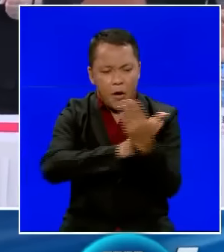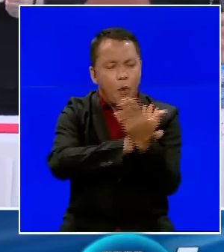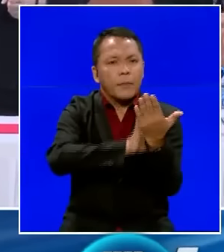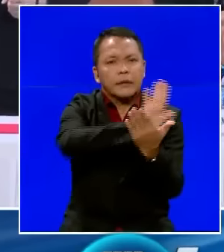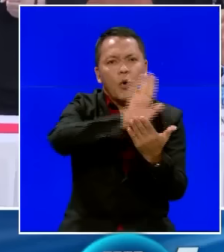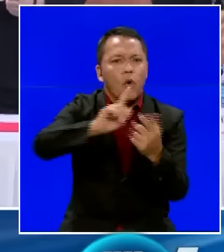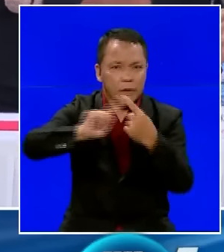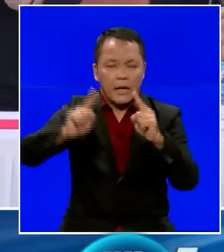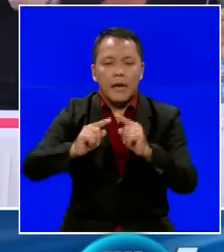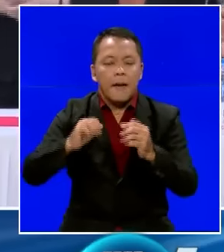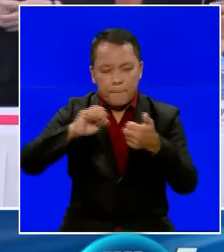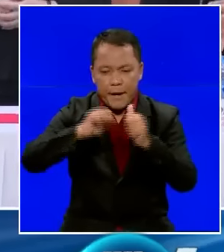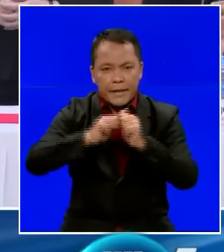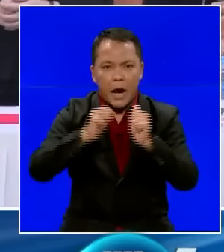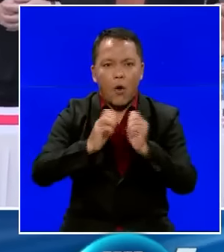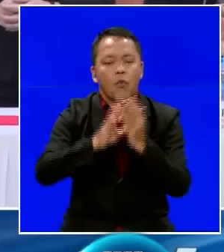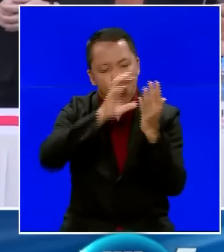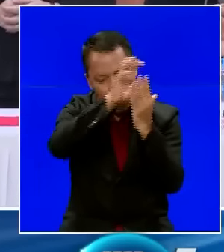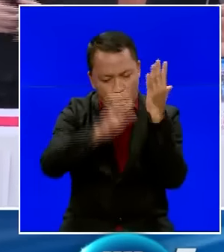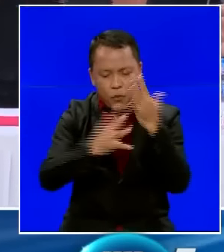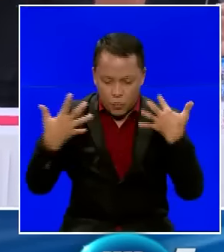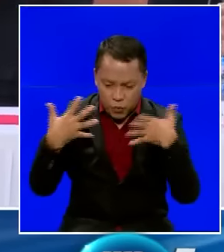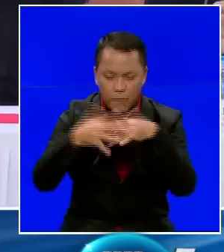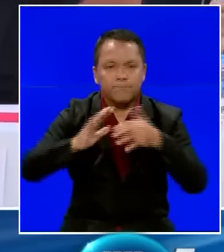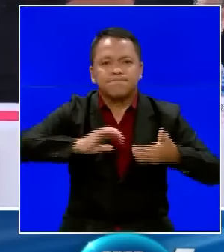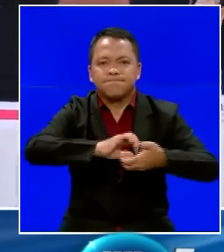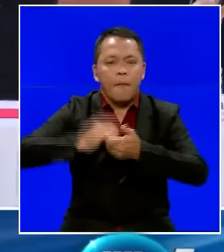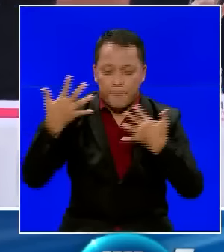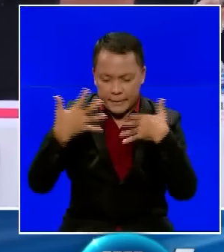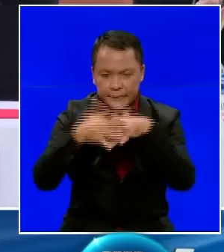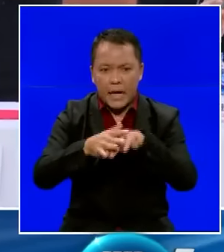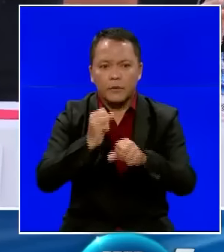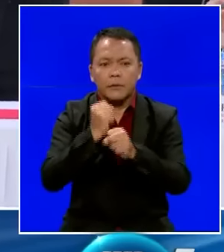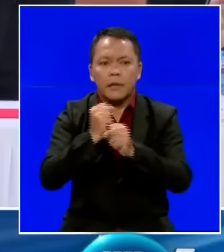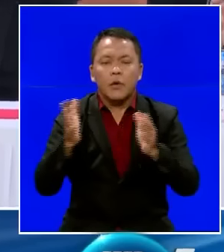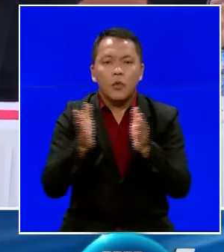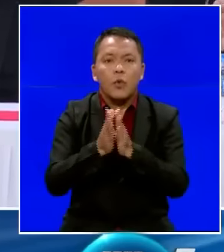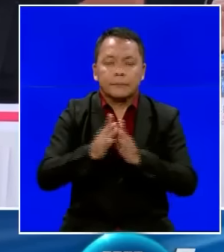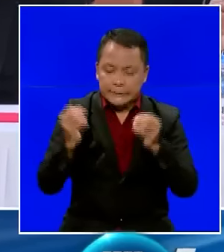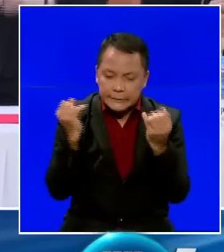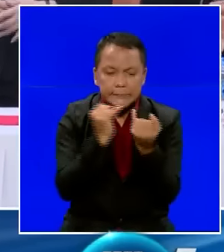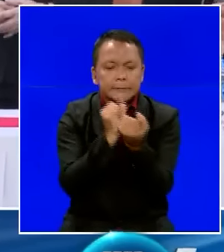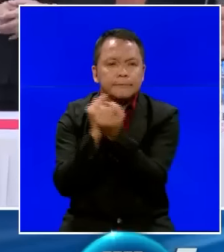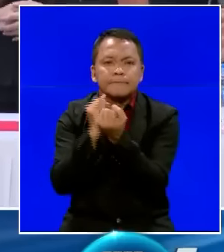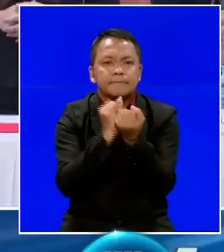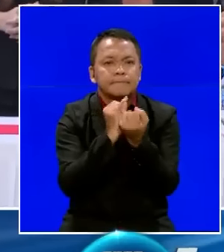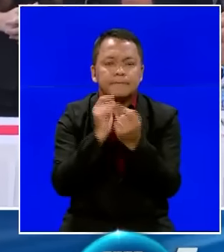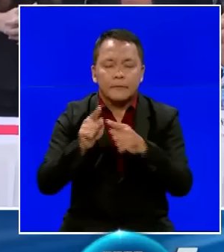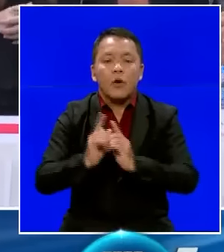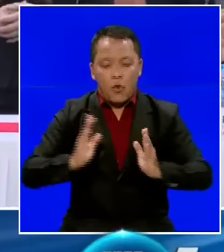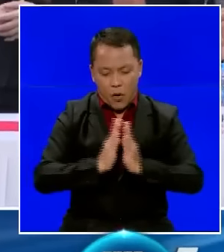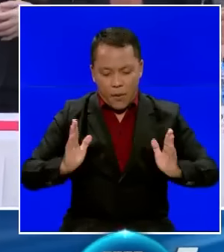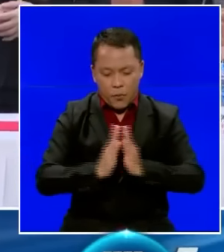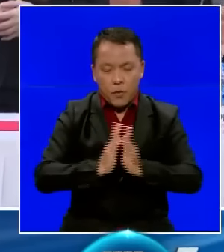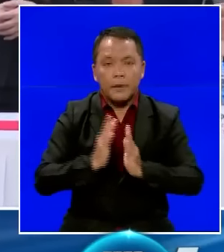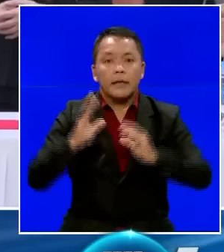ทศหนึ่งละแต่เป็นปัญหาของภูมิภาคที่ต้องร่วมมือกันประสานการปฏิบัติร่วมกันอย่างใกล้ชิดจึงจะสำเร็จแล้วก็ขอบคุณทาง